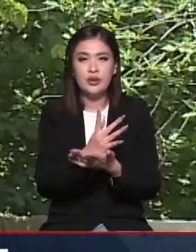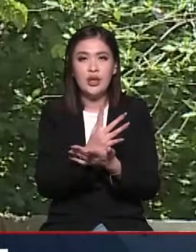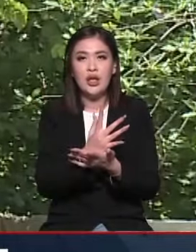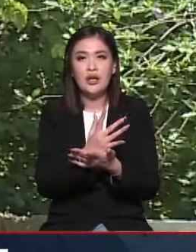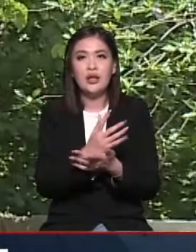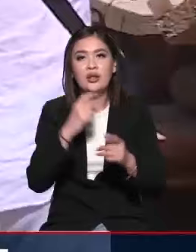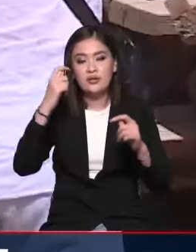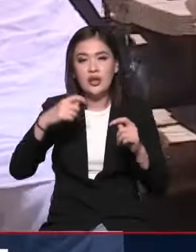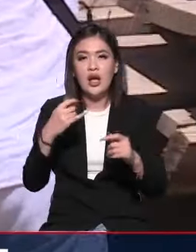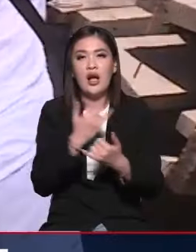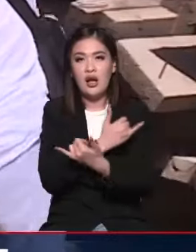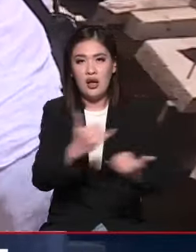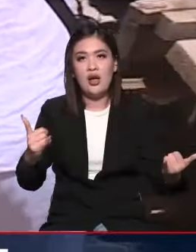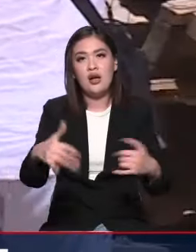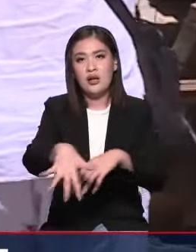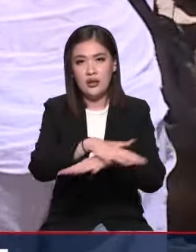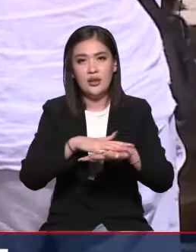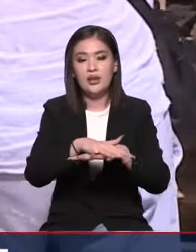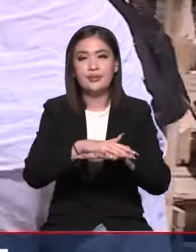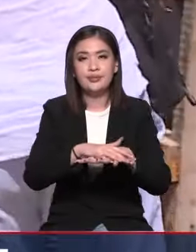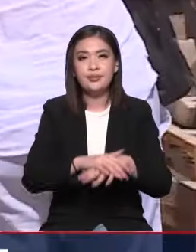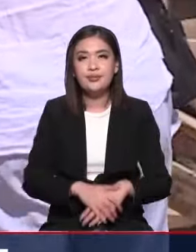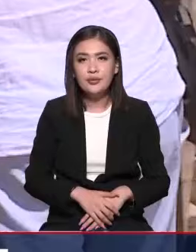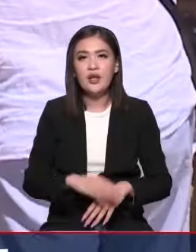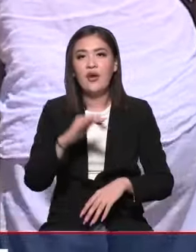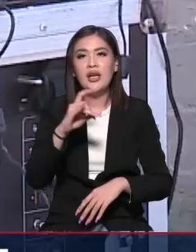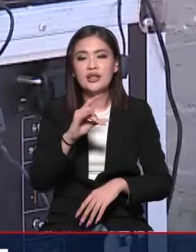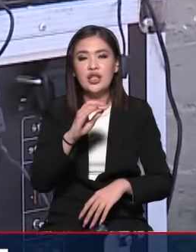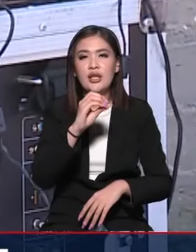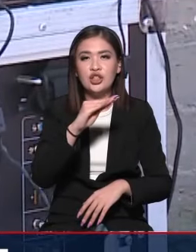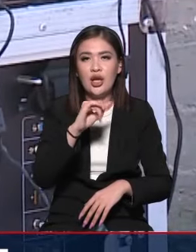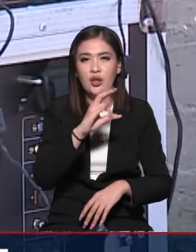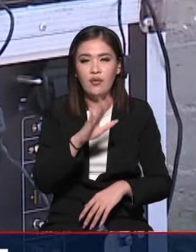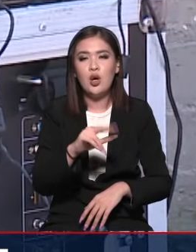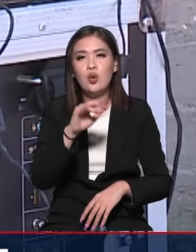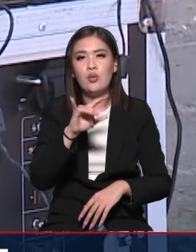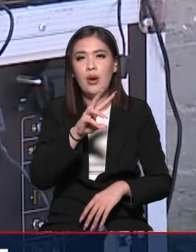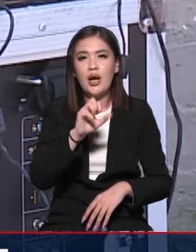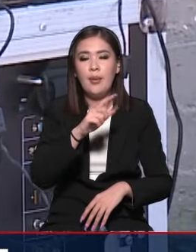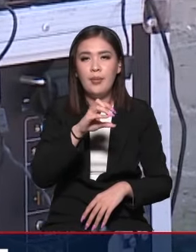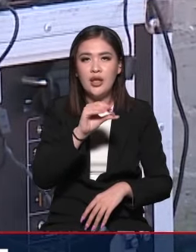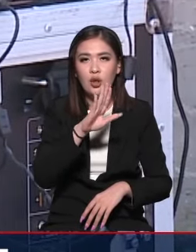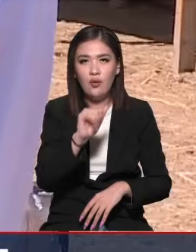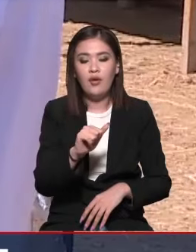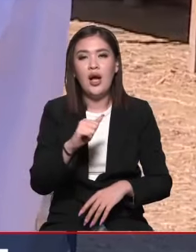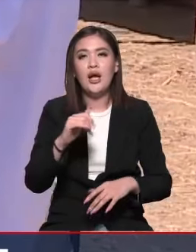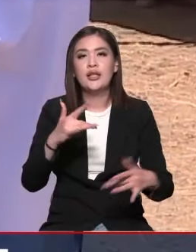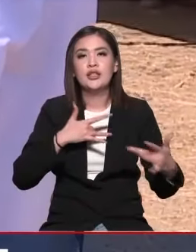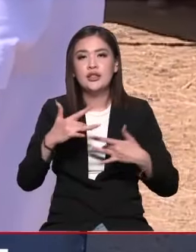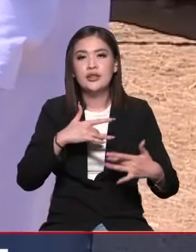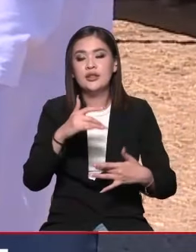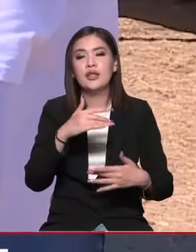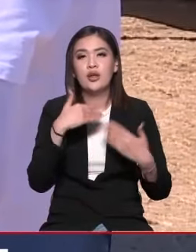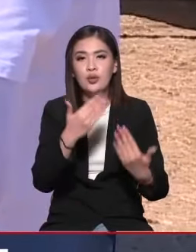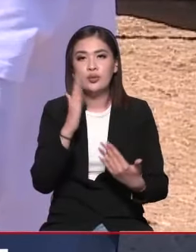халыққа ұсынсақ па деп отырмыз. Сериалға Мағжан Асаубай, Фариза Ешжанова, Индира Құлмағанбетова сияқты талантты актерлар түсіп жатыр. Оқиға